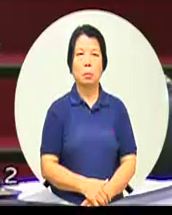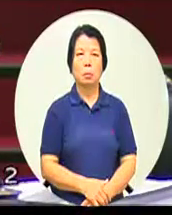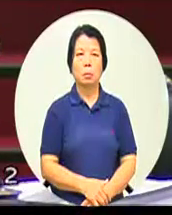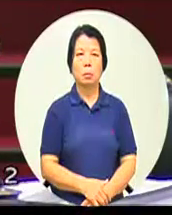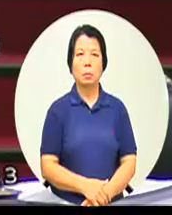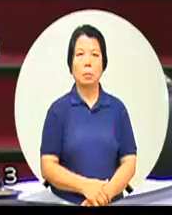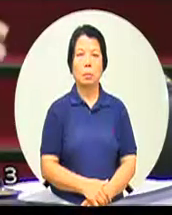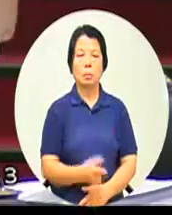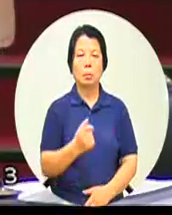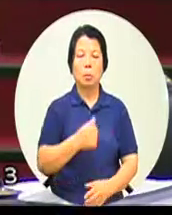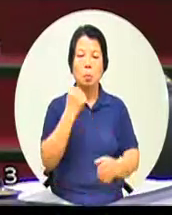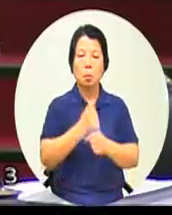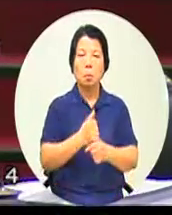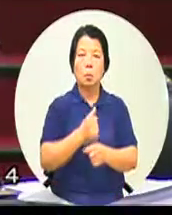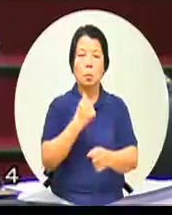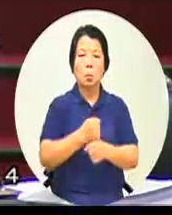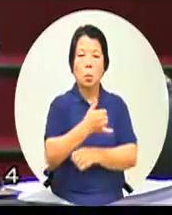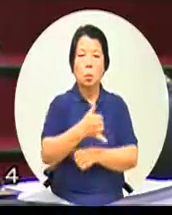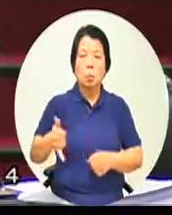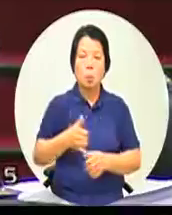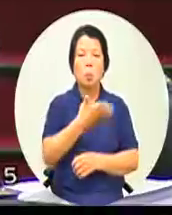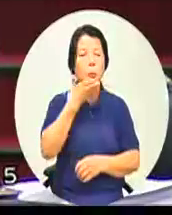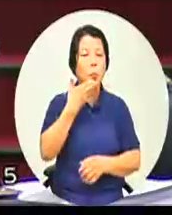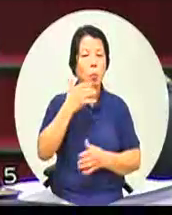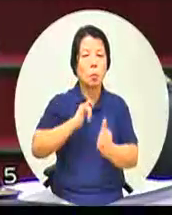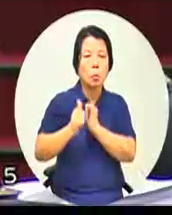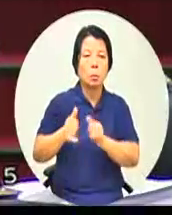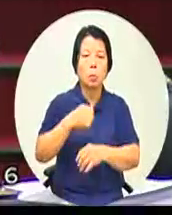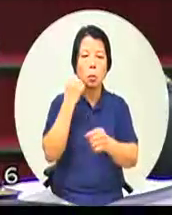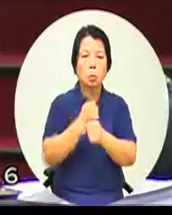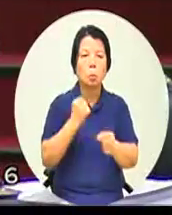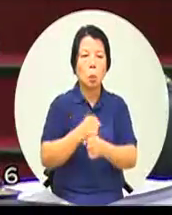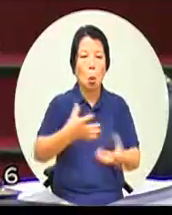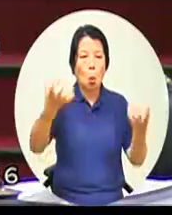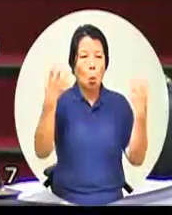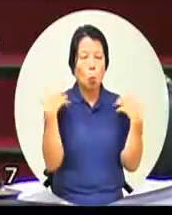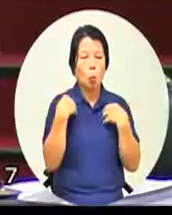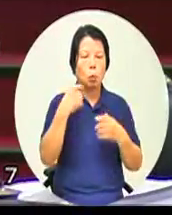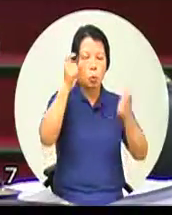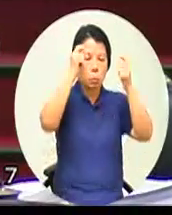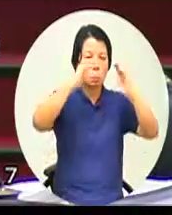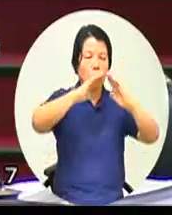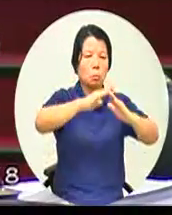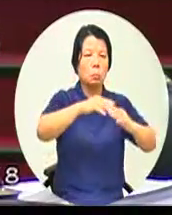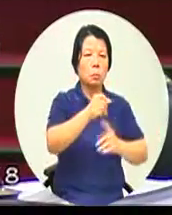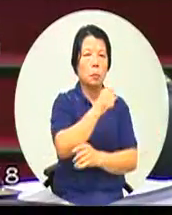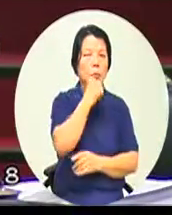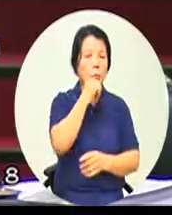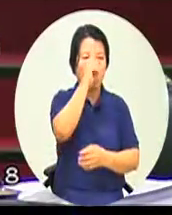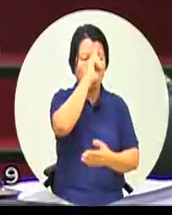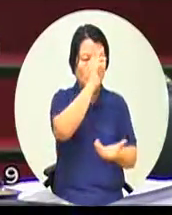挂一个员工福利社，你做咱全高雄市的营养午餐的采购厂商的标准，惊死人！